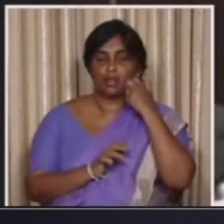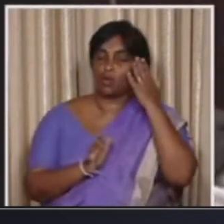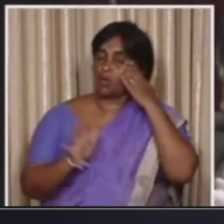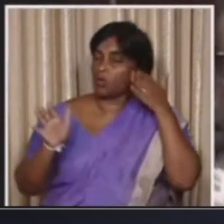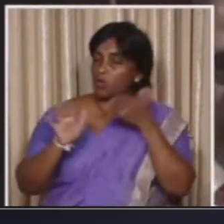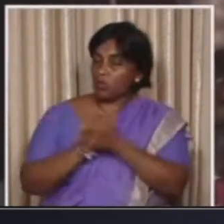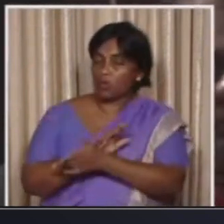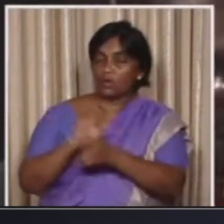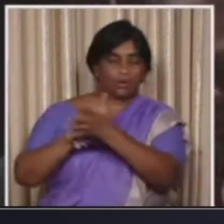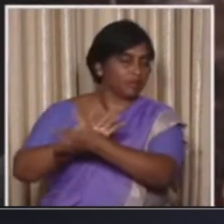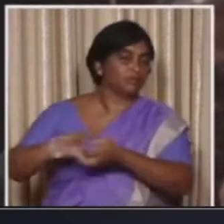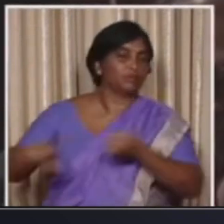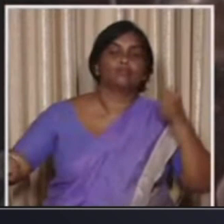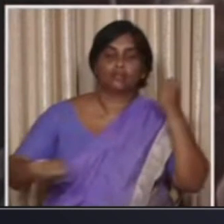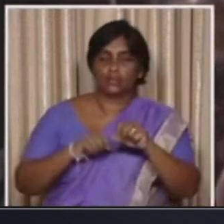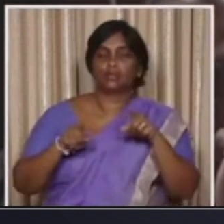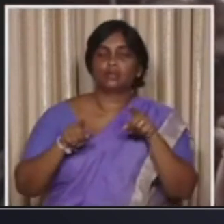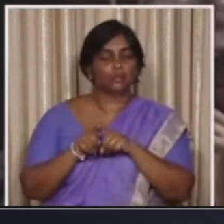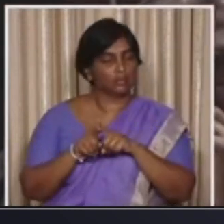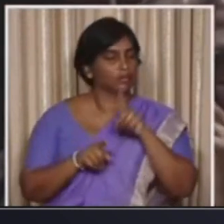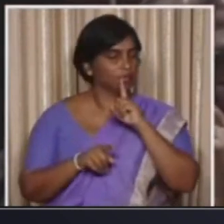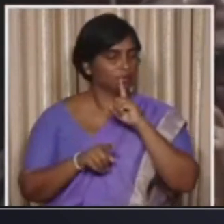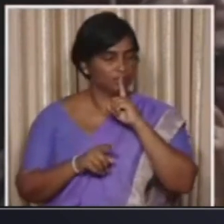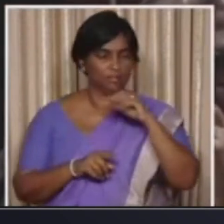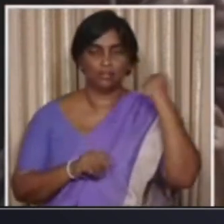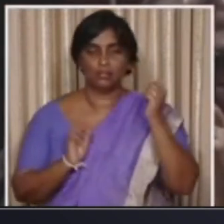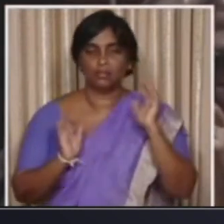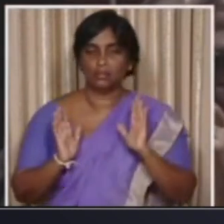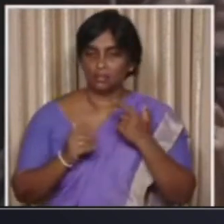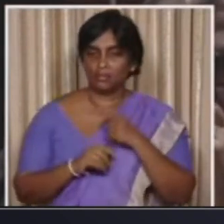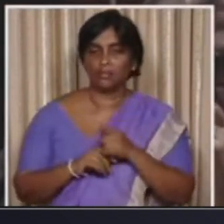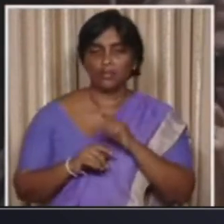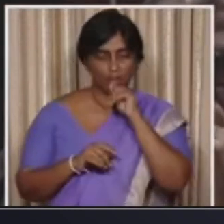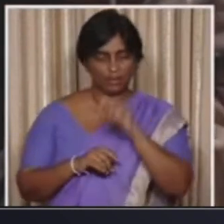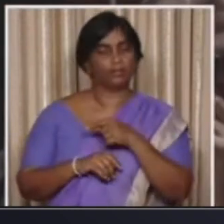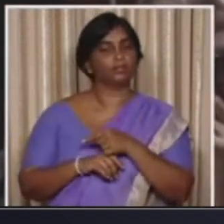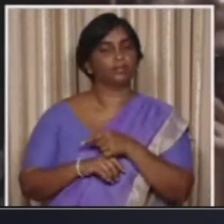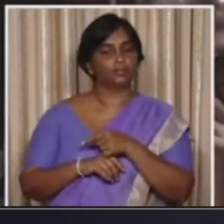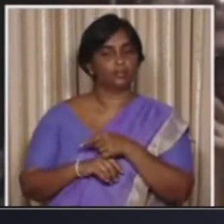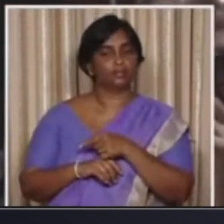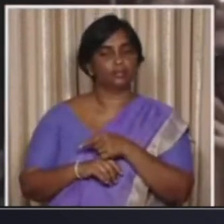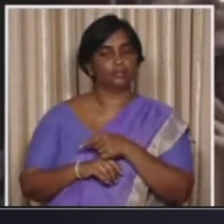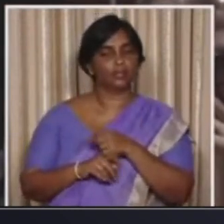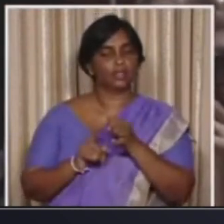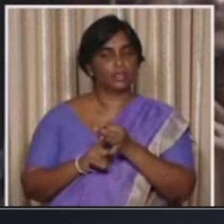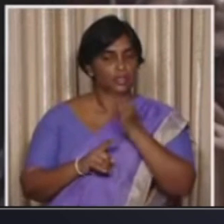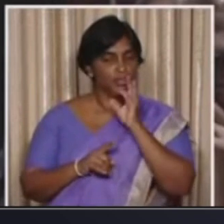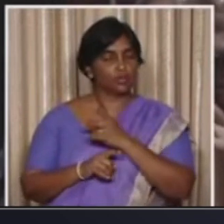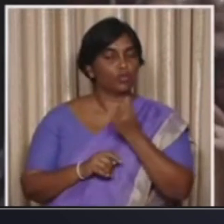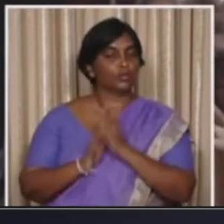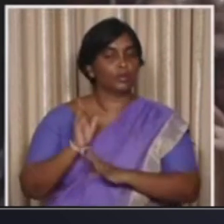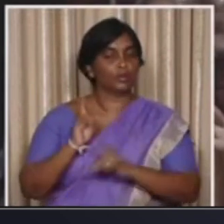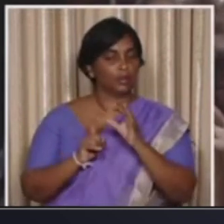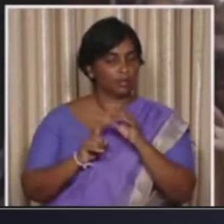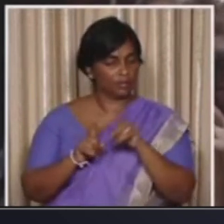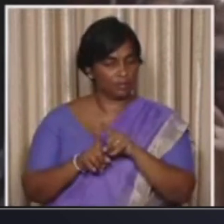කොට්ටෝරියක් මෙන් කනපිට හරවලා කියලයි එතුමා මේ කතාව පටන් ගන්න. ඇත්තම මේ ජනාධිපතිතුමා මුදල් අමාත්‍යවරයා